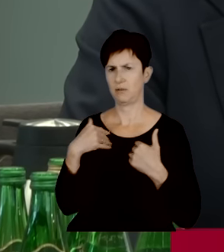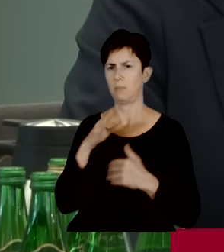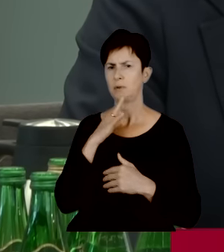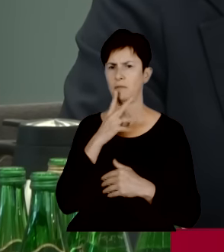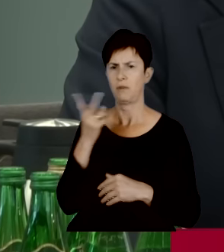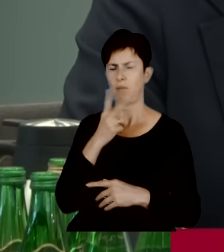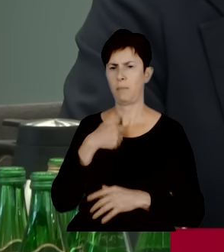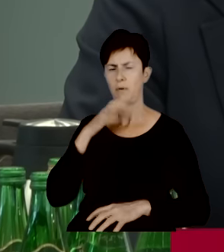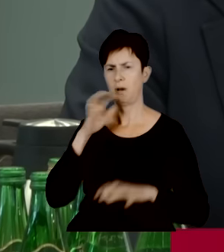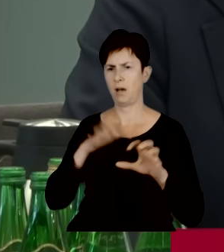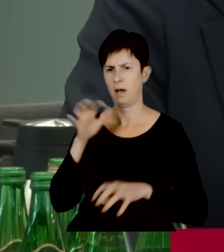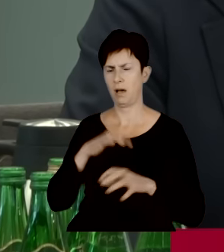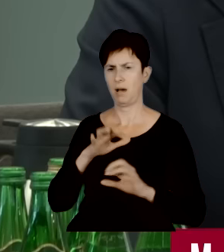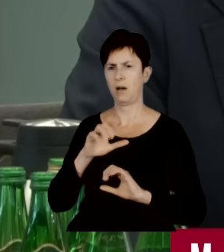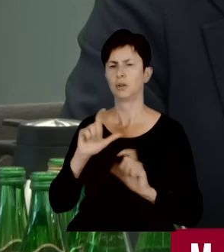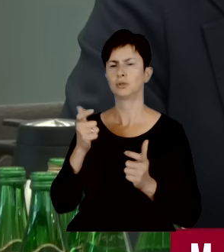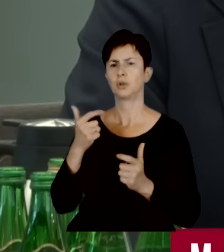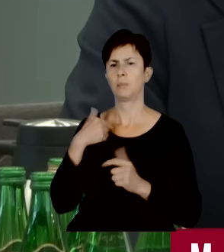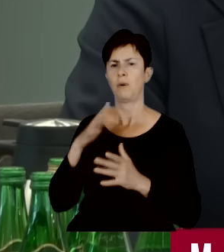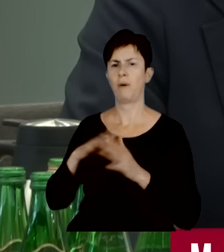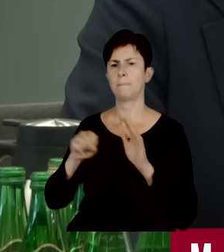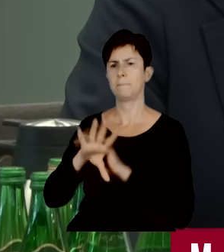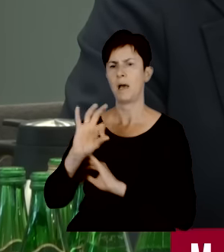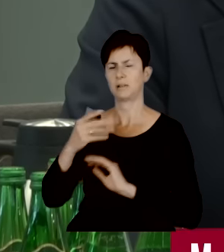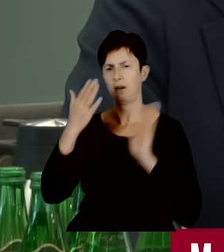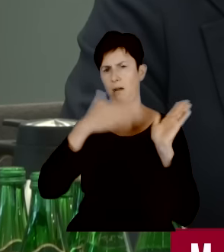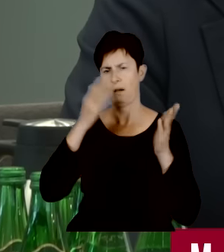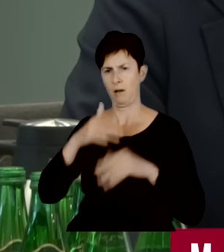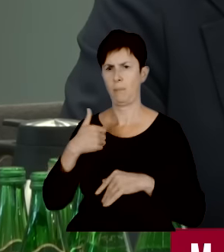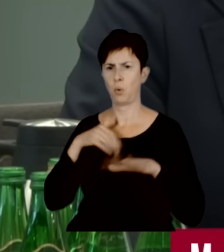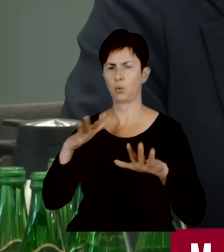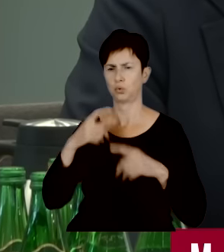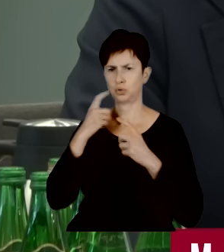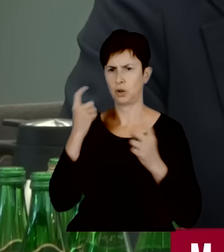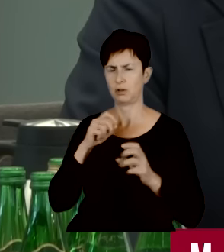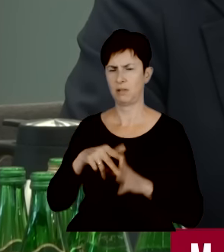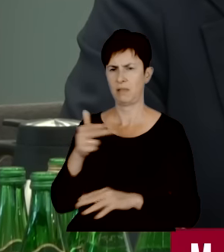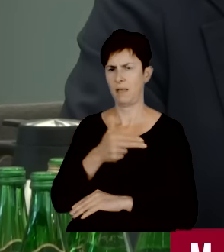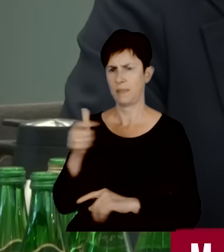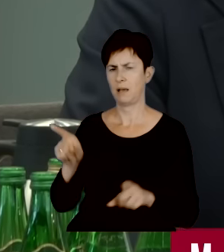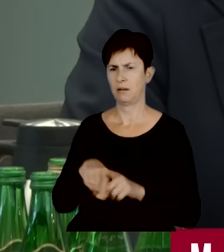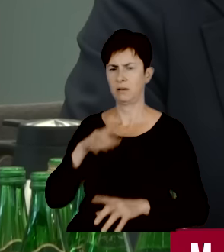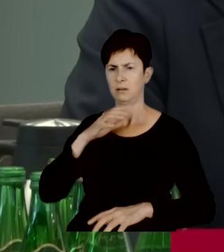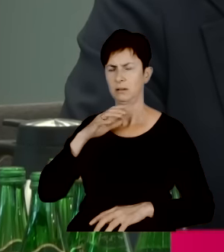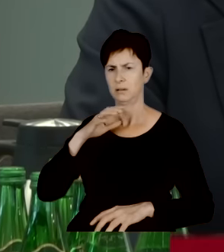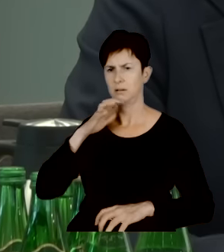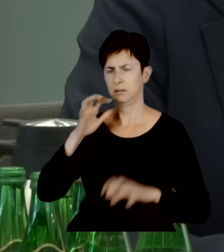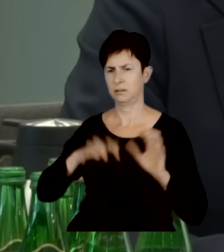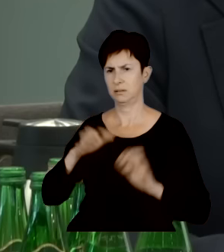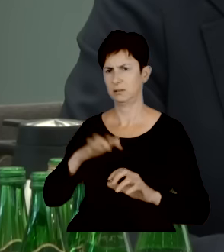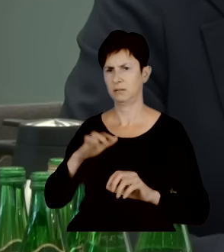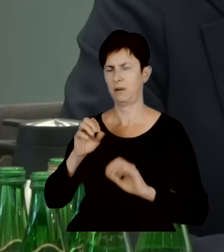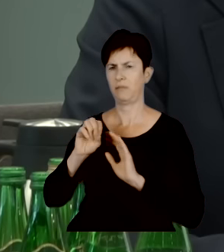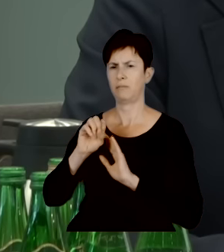doniesień które pojawiły się w mediach na ich temat było sporo żartów na ten temat a także śmiechu tych medialnych informacji